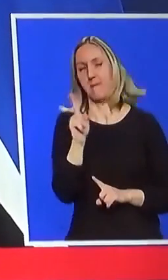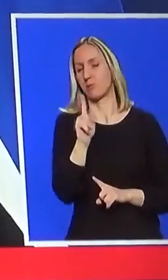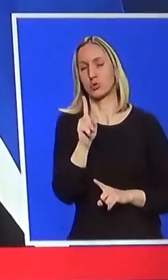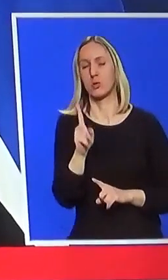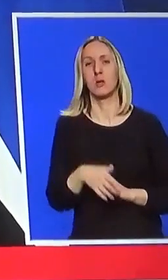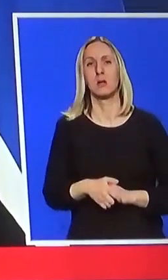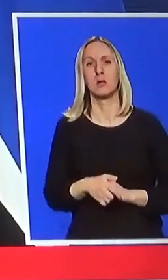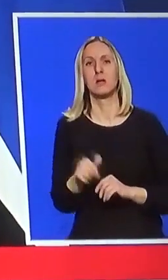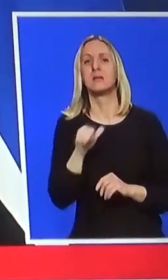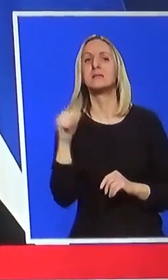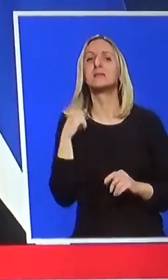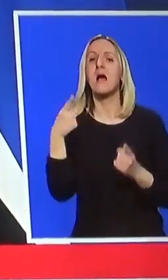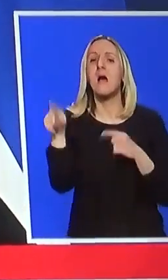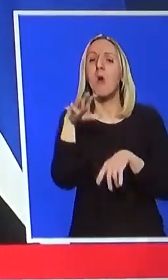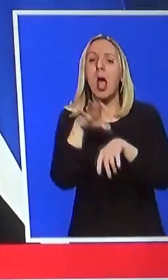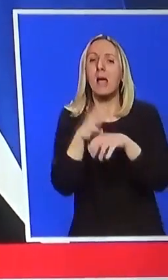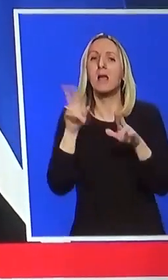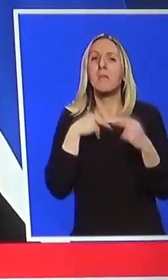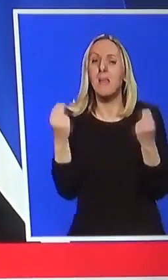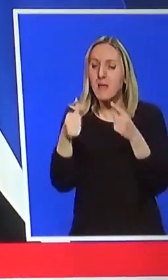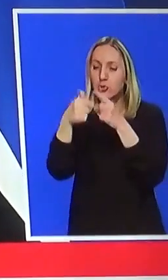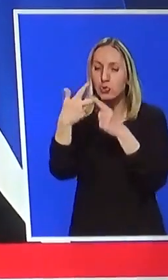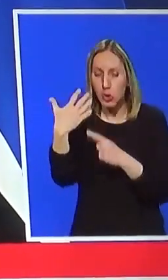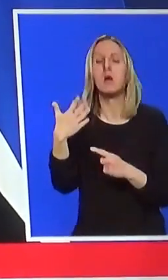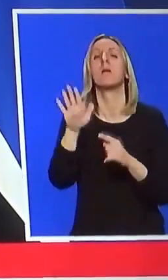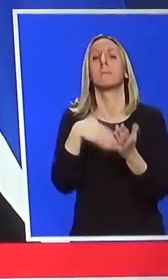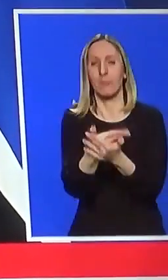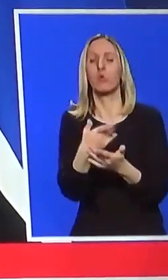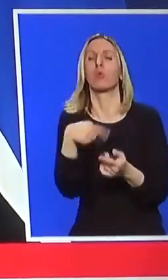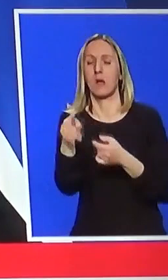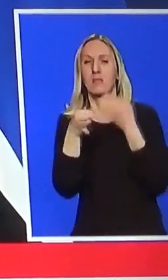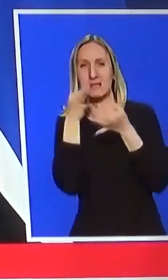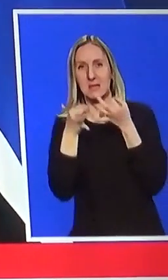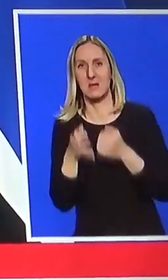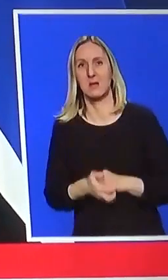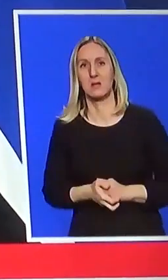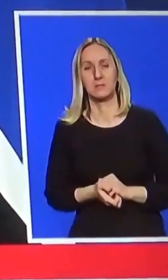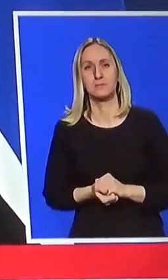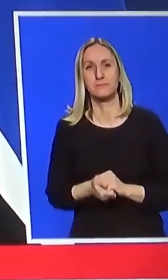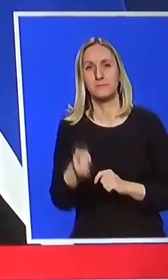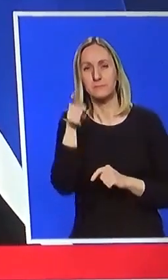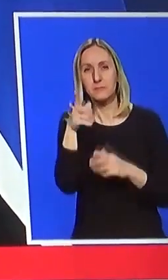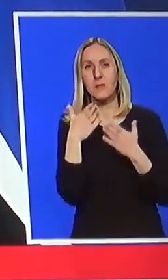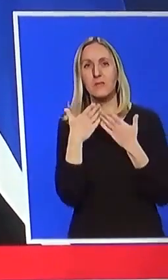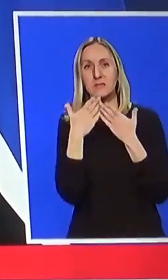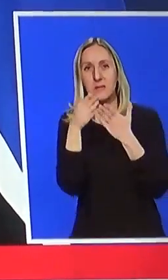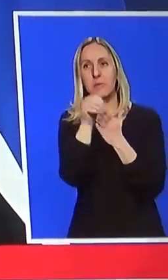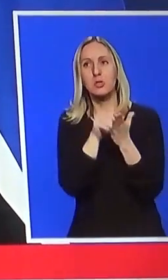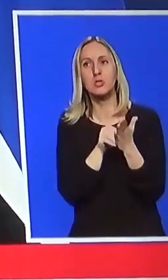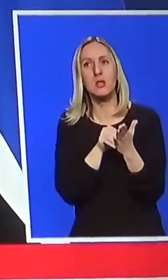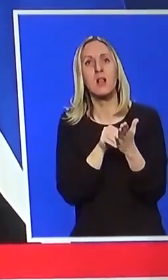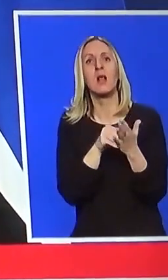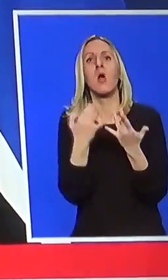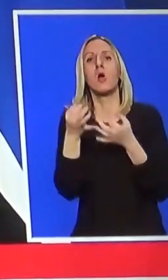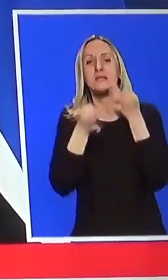zahtev sa samo uz lekarske indikacije striktno. Vi ste sada pročitali određeno opterećenje